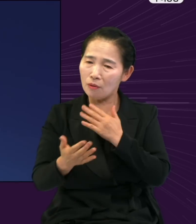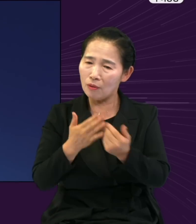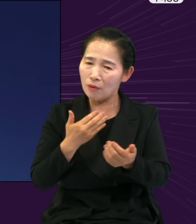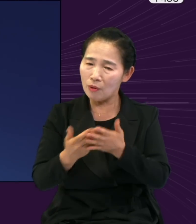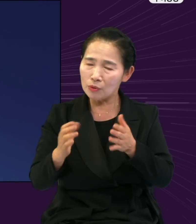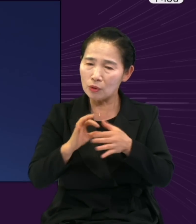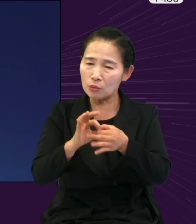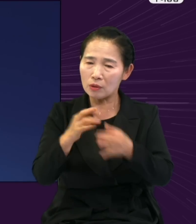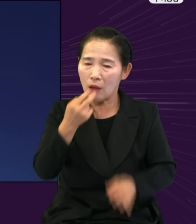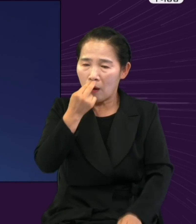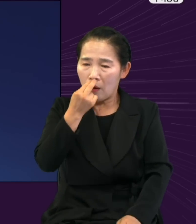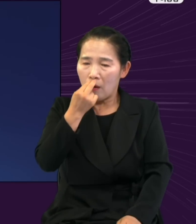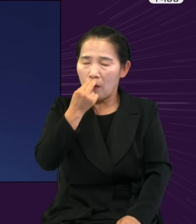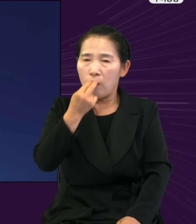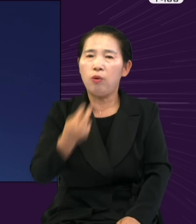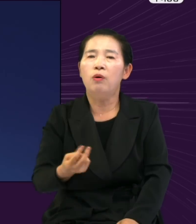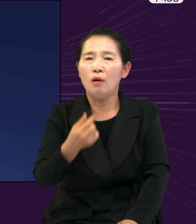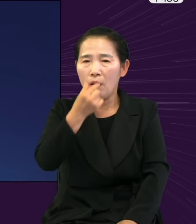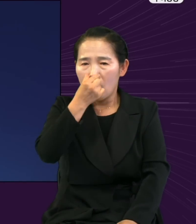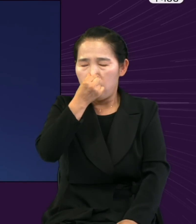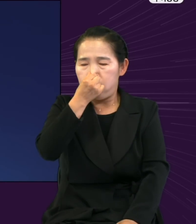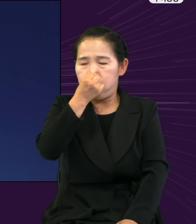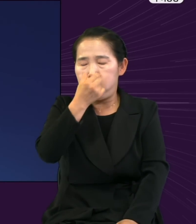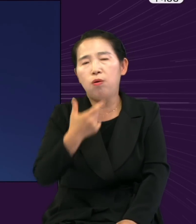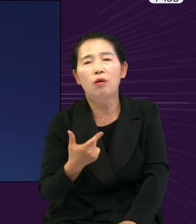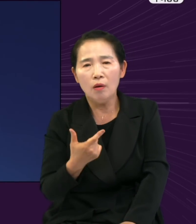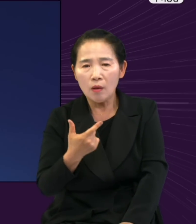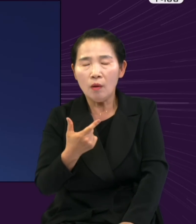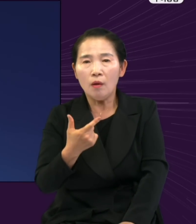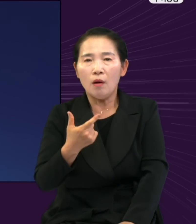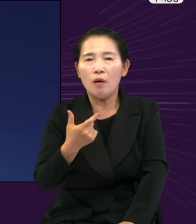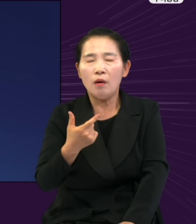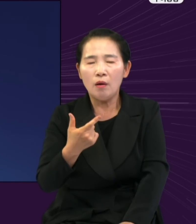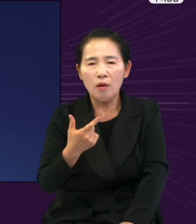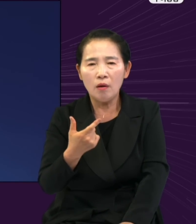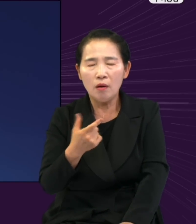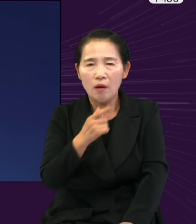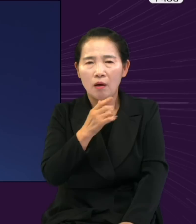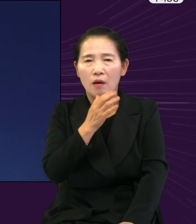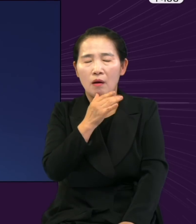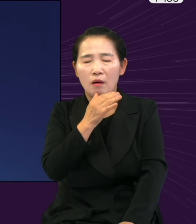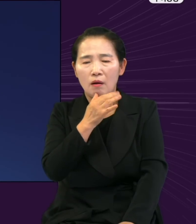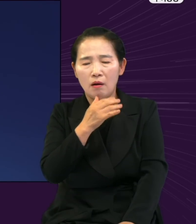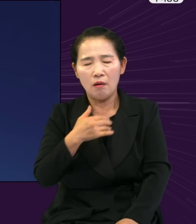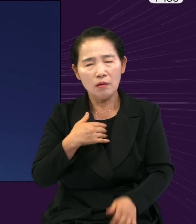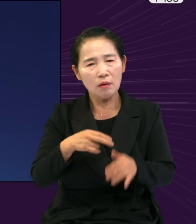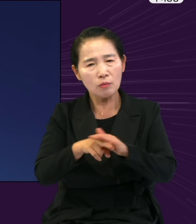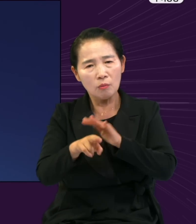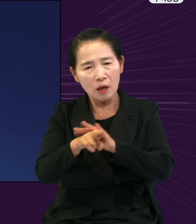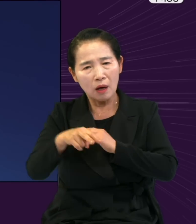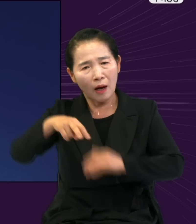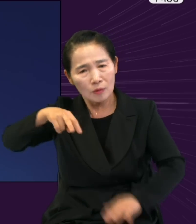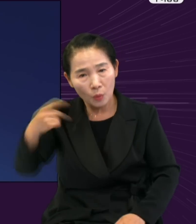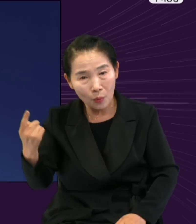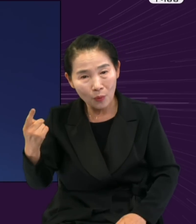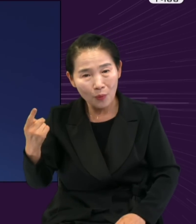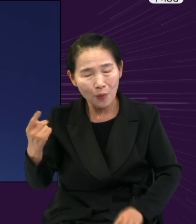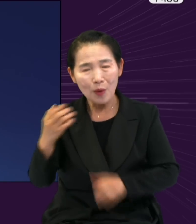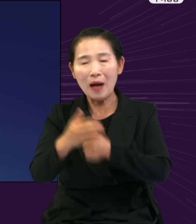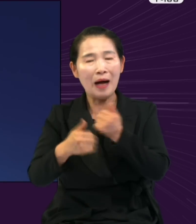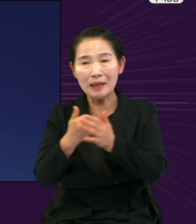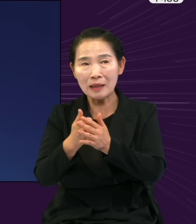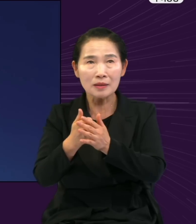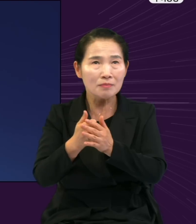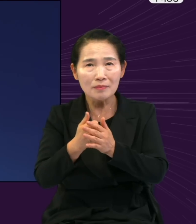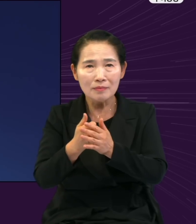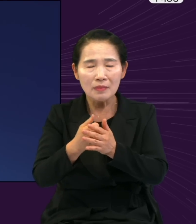내가 아무리 멀리 도망가더라도 하나님을 피할 수 없구나. 그리고 내가 도망가려고 하는